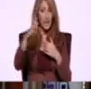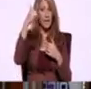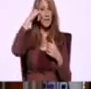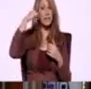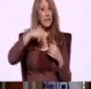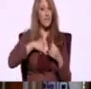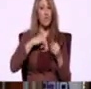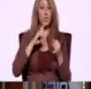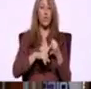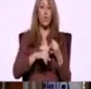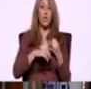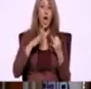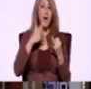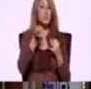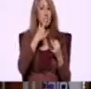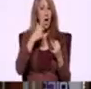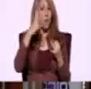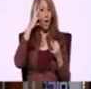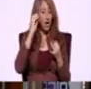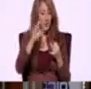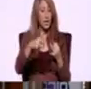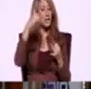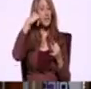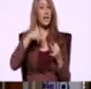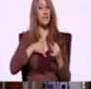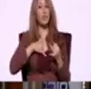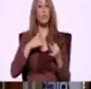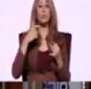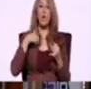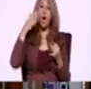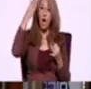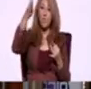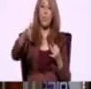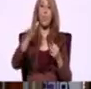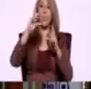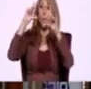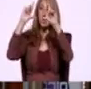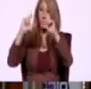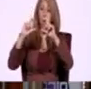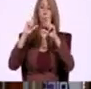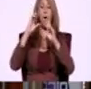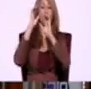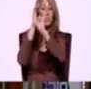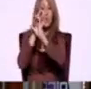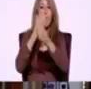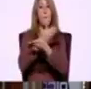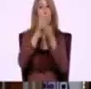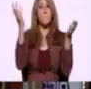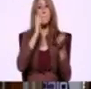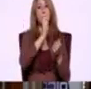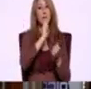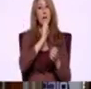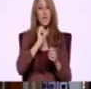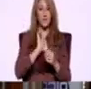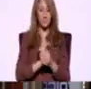من مبادرات الخير ابعت المبادرة بتاعتك، احنا هنيجي لغاية عندك وهنصور المبادرة وهنزيحها في البرنامج